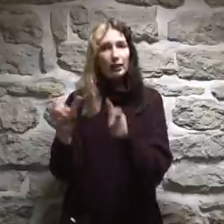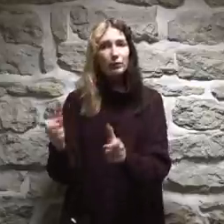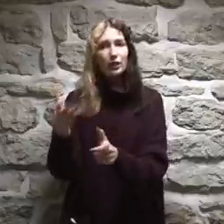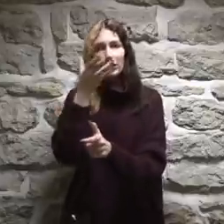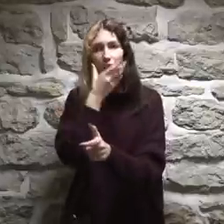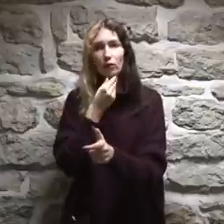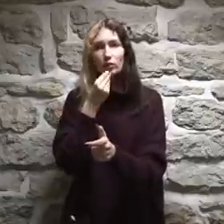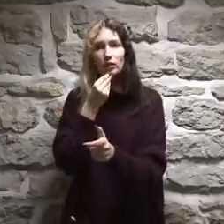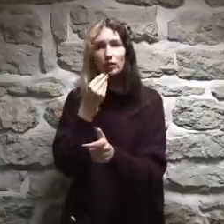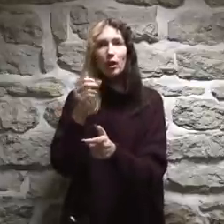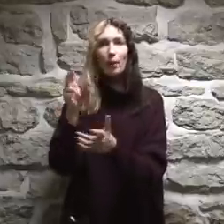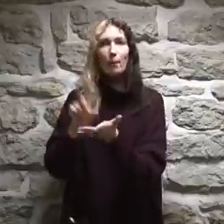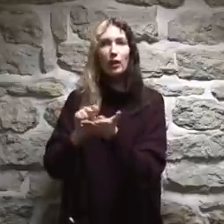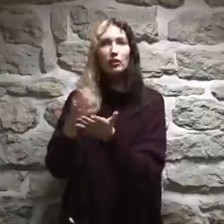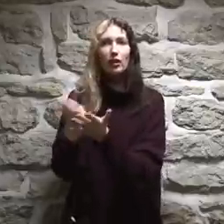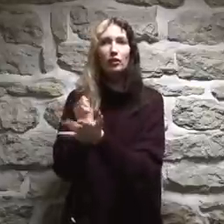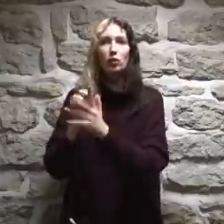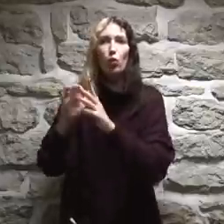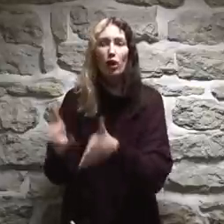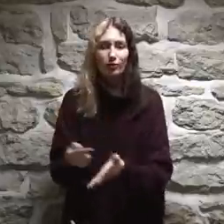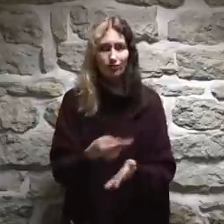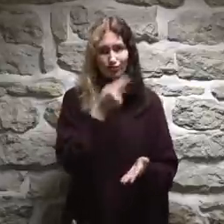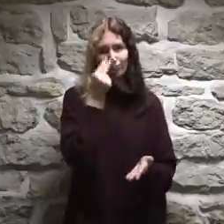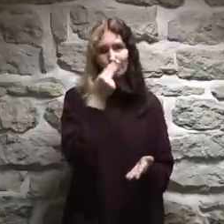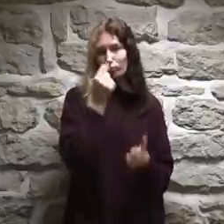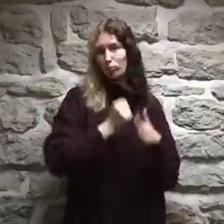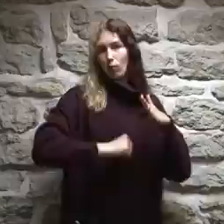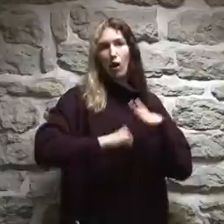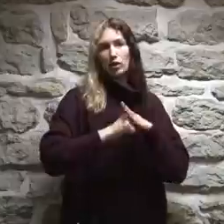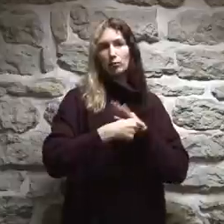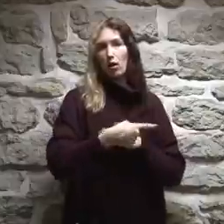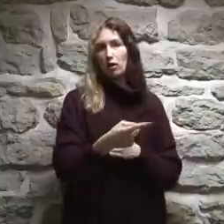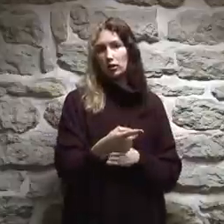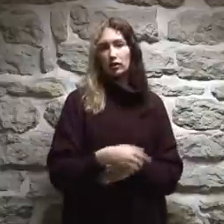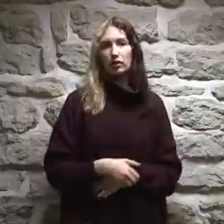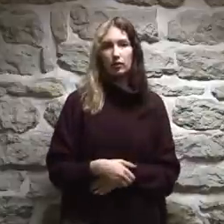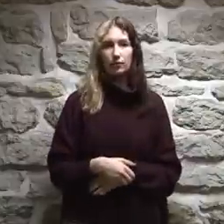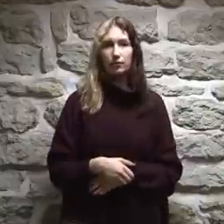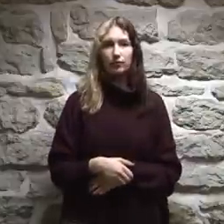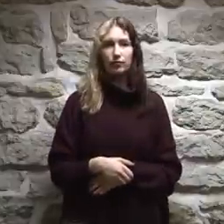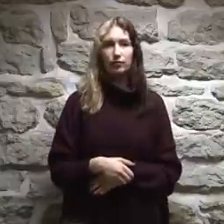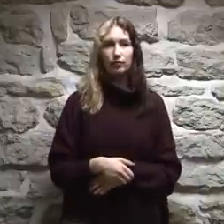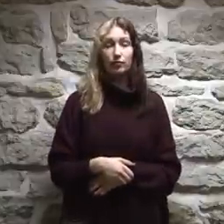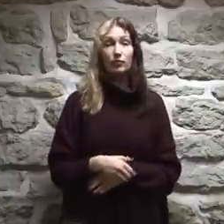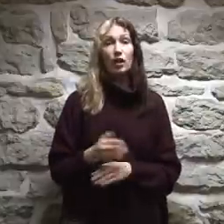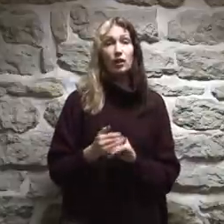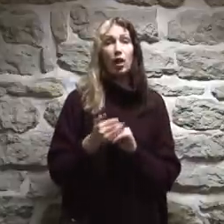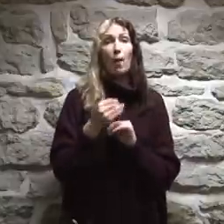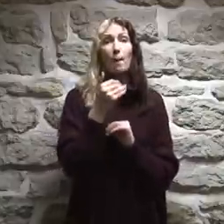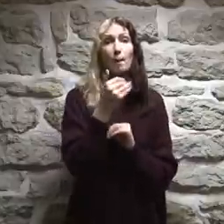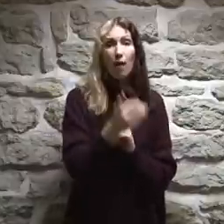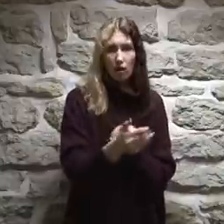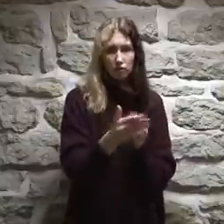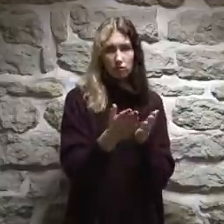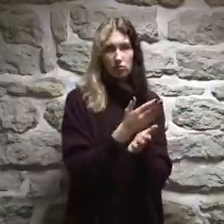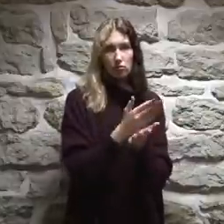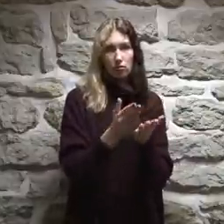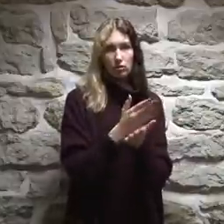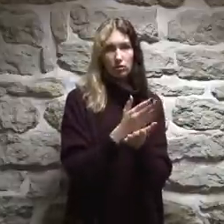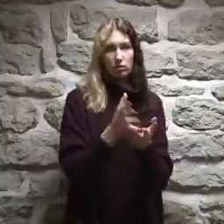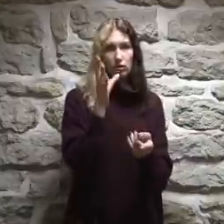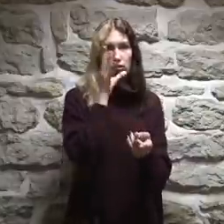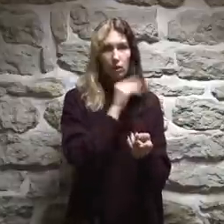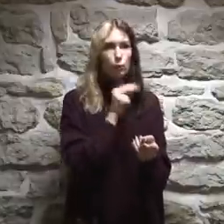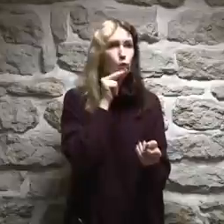kenasti kätte saaksid ja seal ei oleks viivitust ja küll pärast saab tegeleda sellega, kes